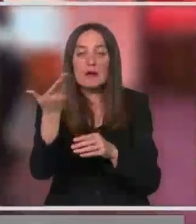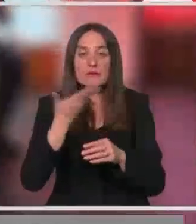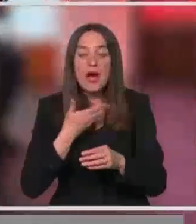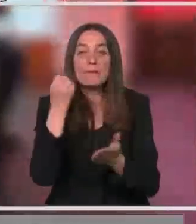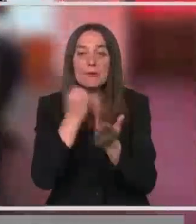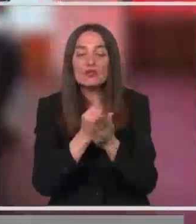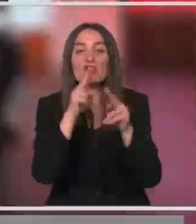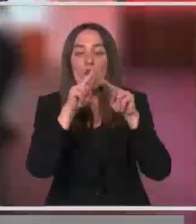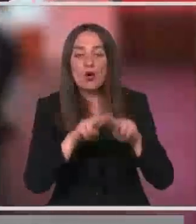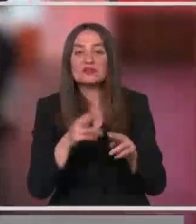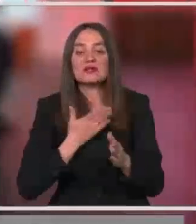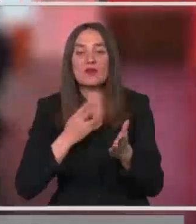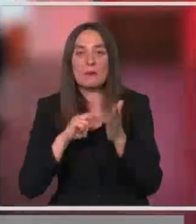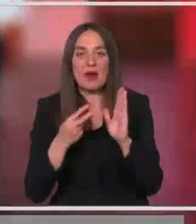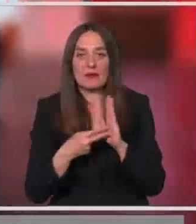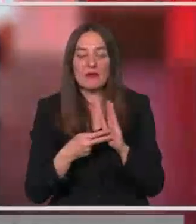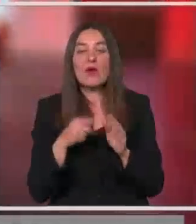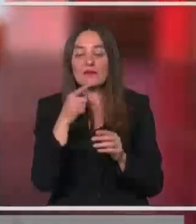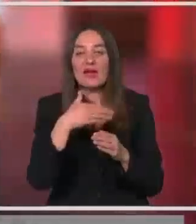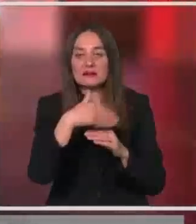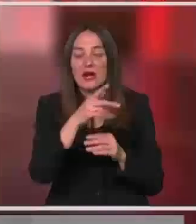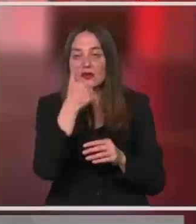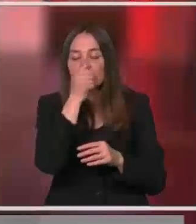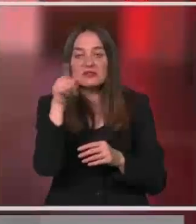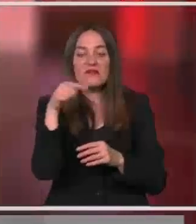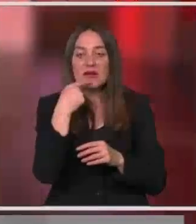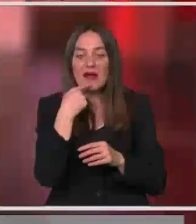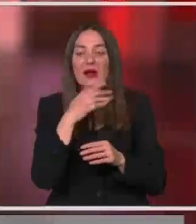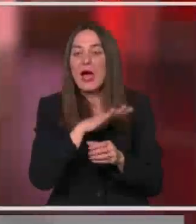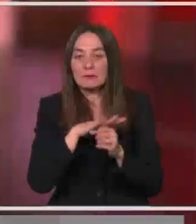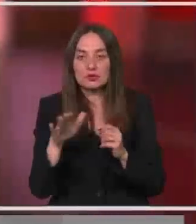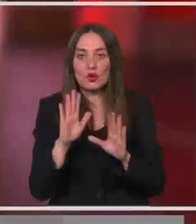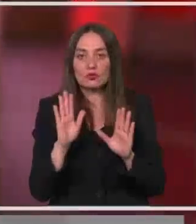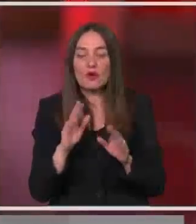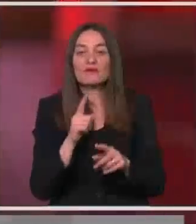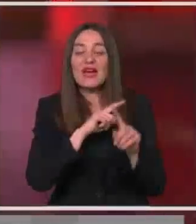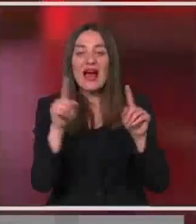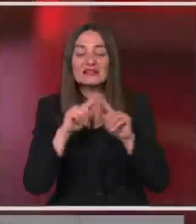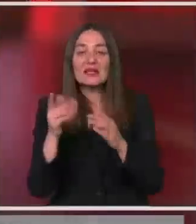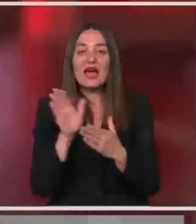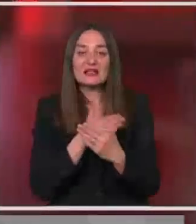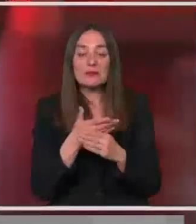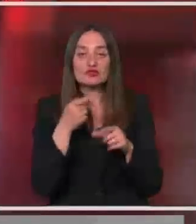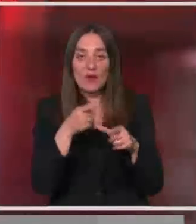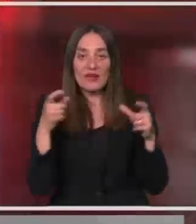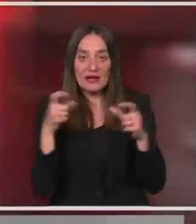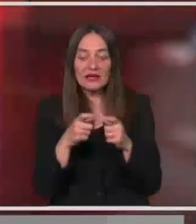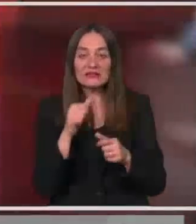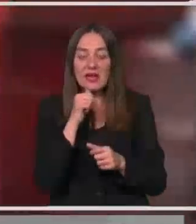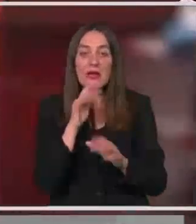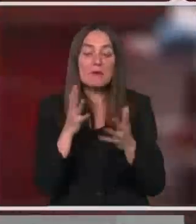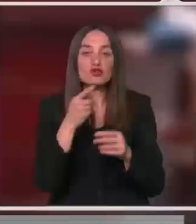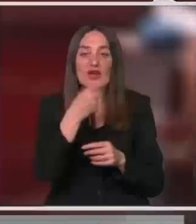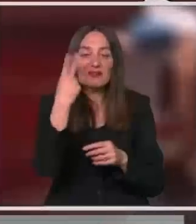da ostaju pri svojim planovima. Tako je. Tako da sa te strane, što ste vi rekli, apsolutno. Jer razlika između ove krize i možda